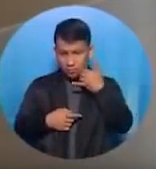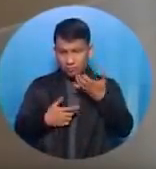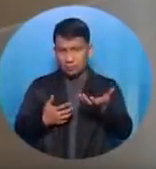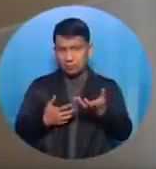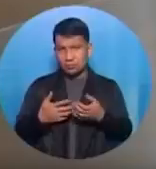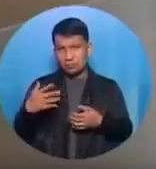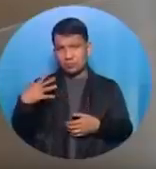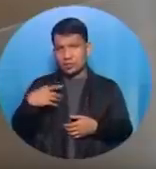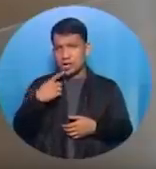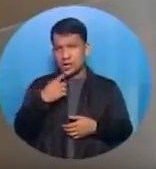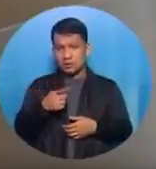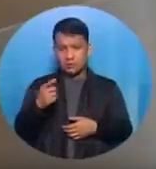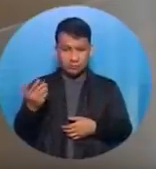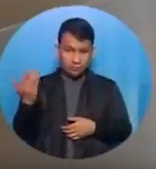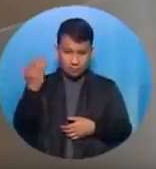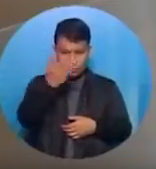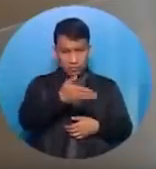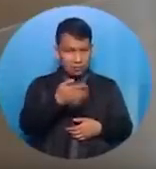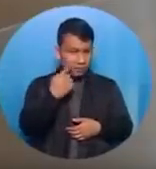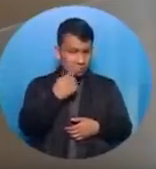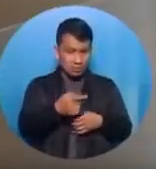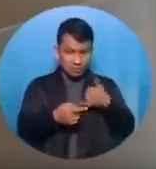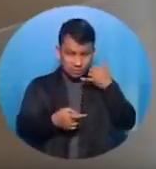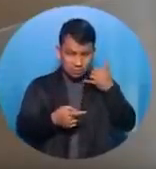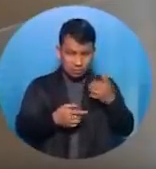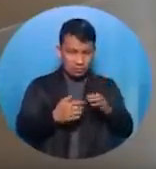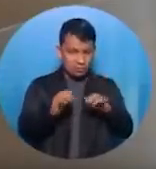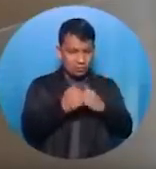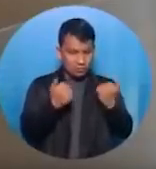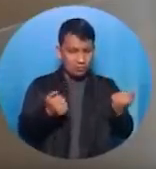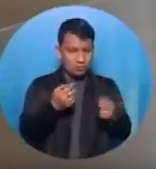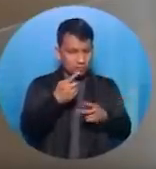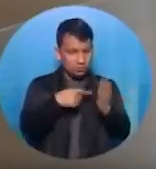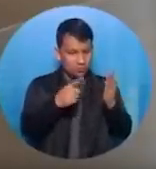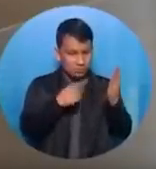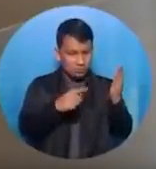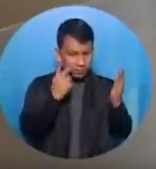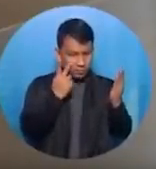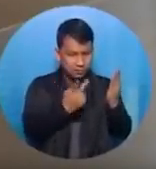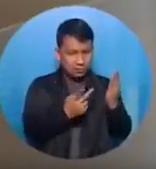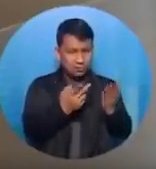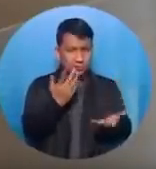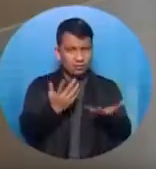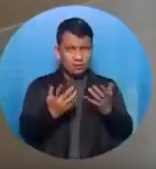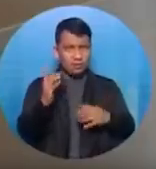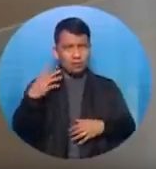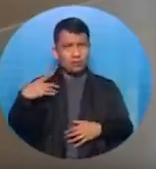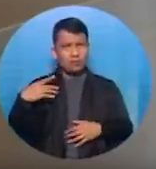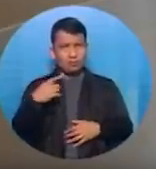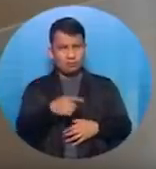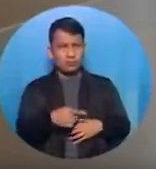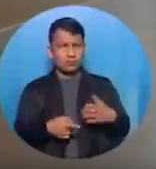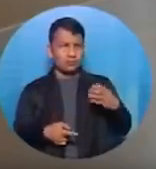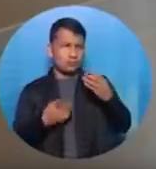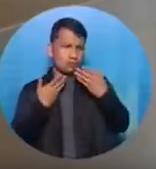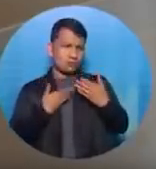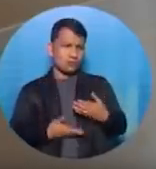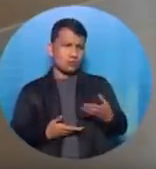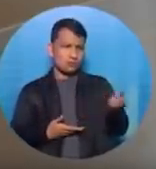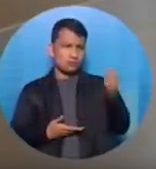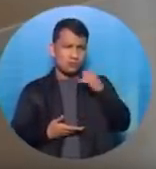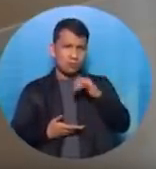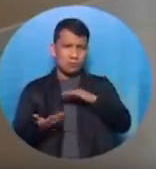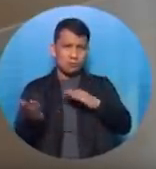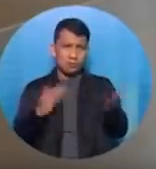ka naman. Dapat kayo po ang tumatawag sa kanila, kayo po nangungumusta, tingnan yung kanyang kalagayan. Huwag nyo na po intay na sila po'y magugutom at mamatay